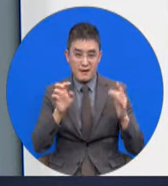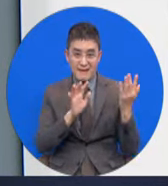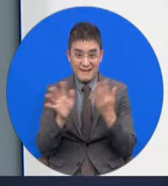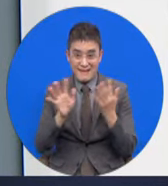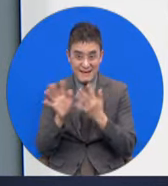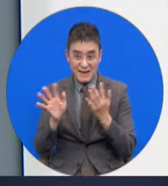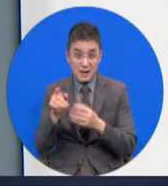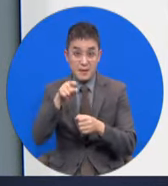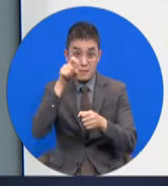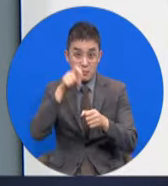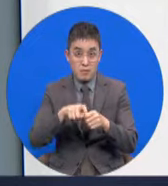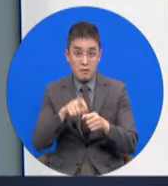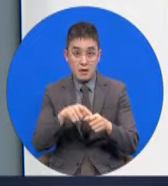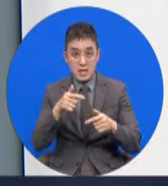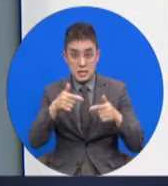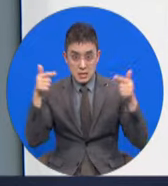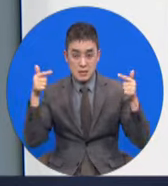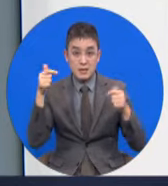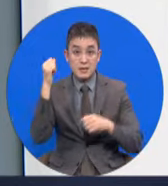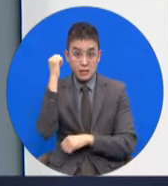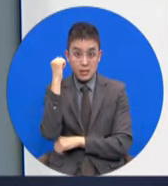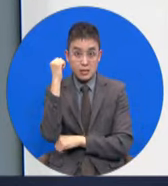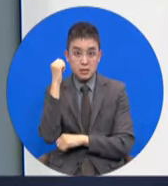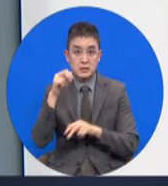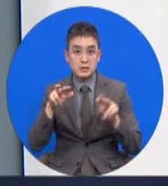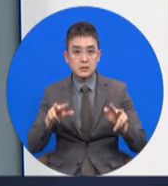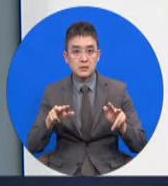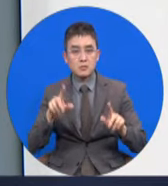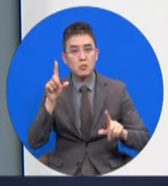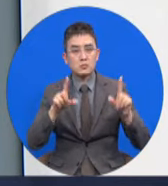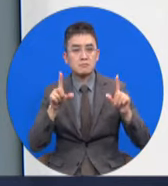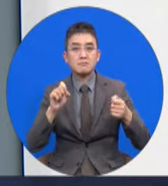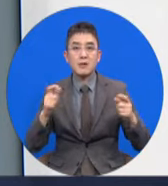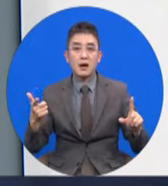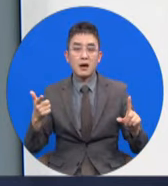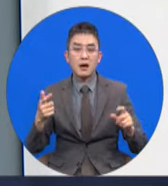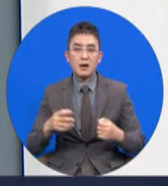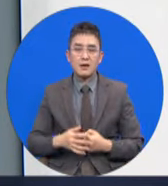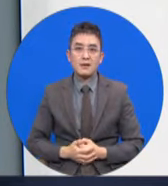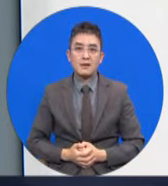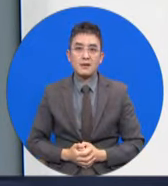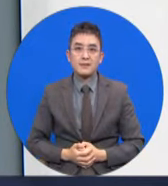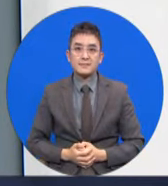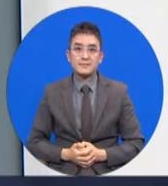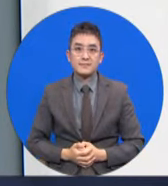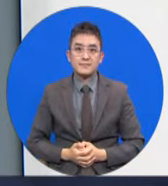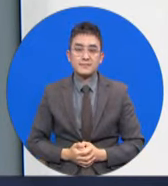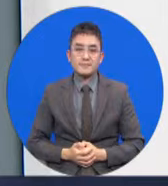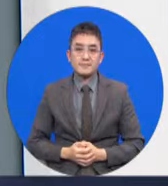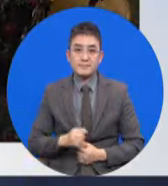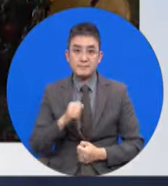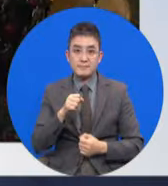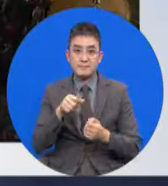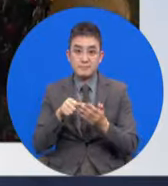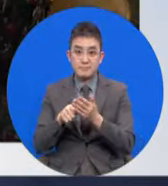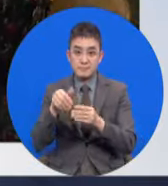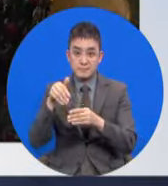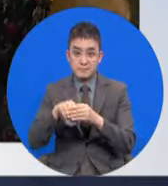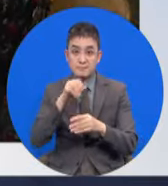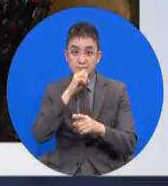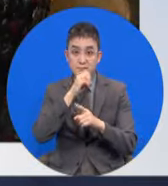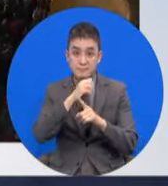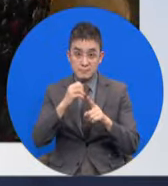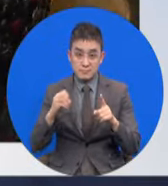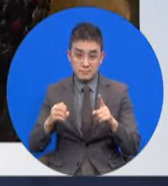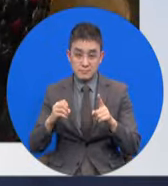하겠다. 이런 전제였었는데 지금 20대가 그렇지 않다는 것이죠. 그렇기 때문에 현재 투표율 높으면 특정 정당에 유리하다는 공식은